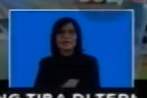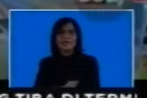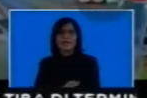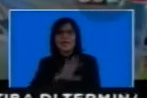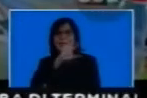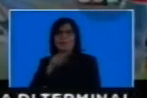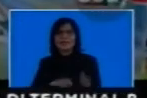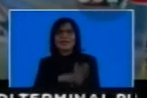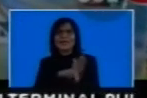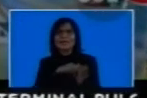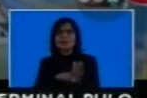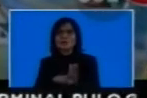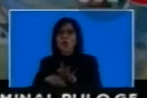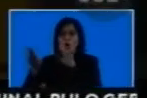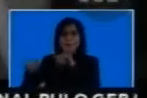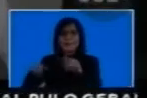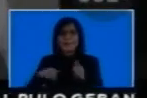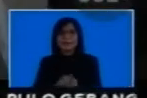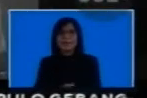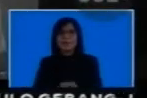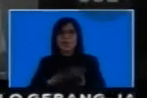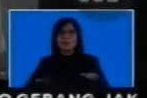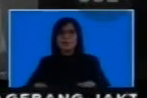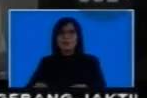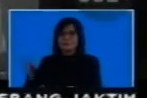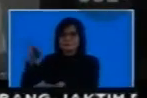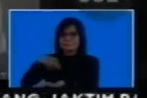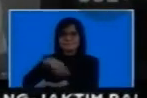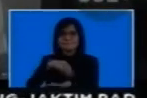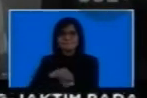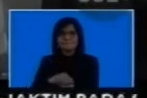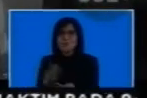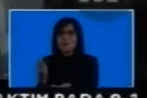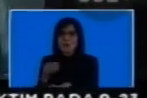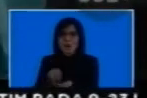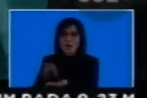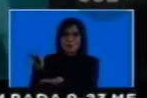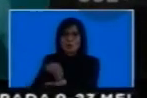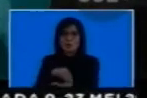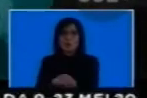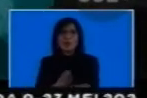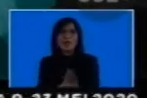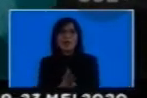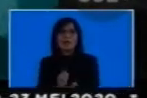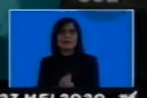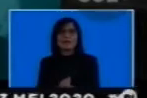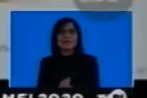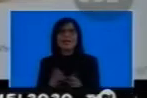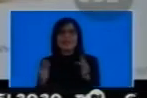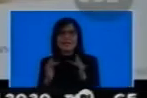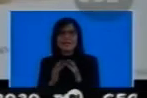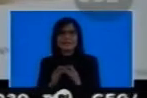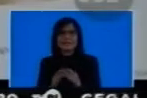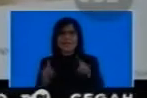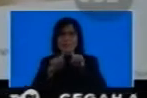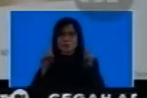Nganjuk, yang mengajak para murid untuk menggalang dana dengan memanfaatkan media sosial. Berikut surat